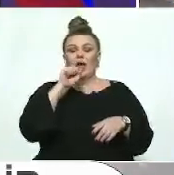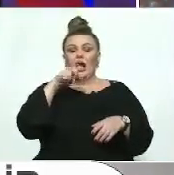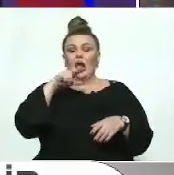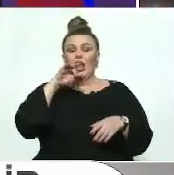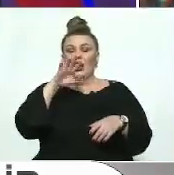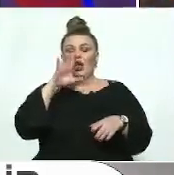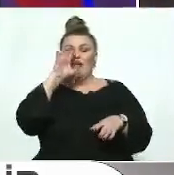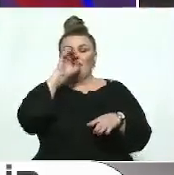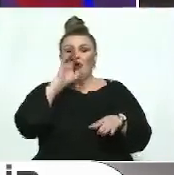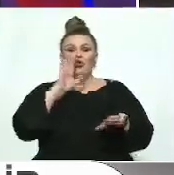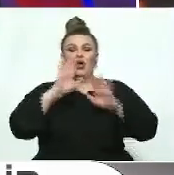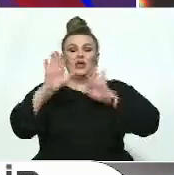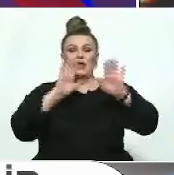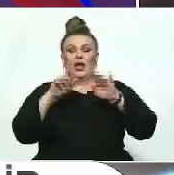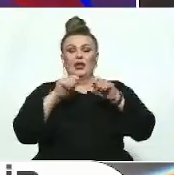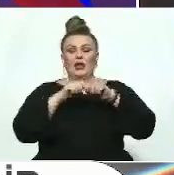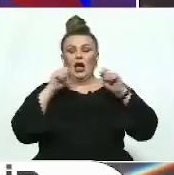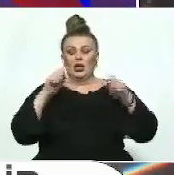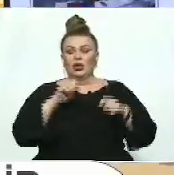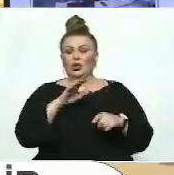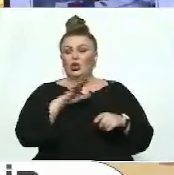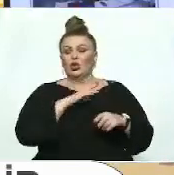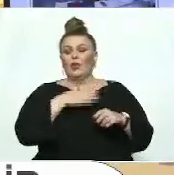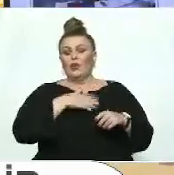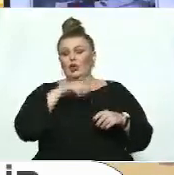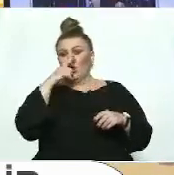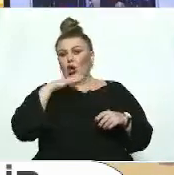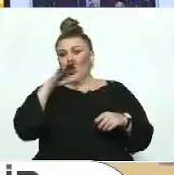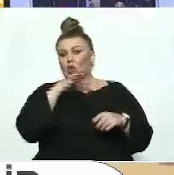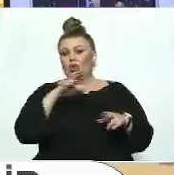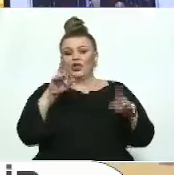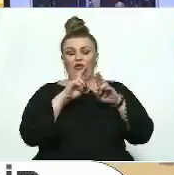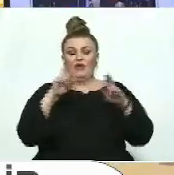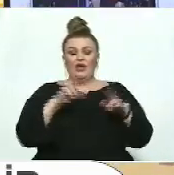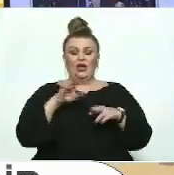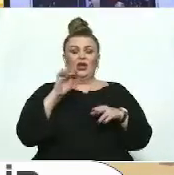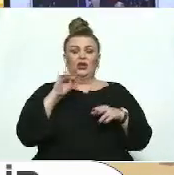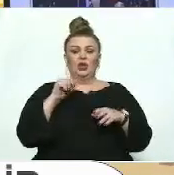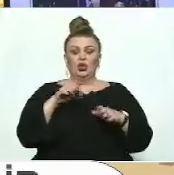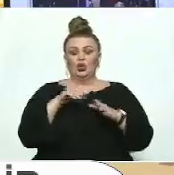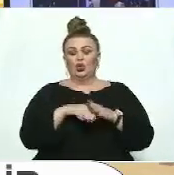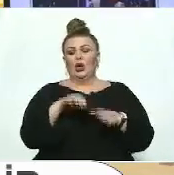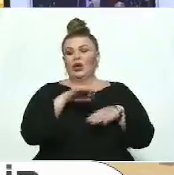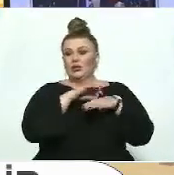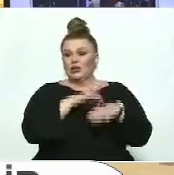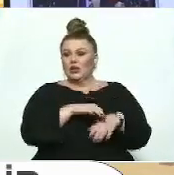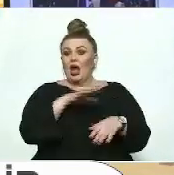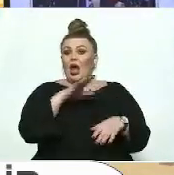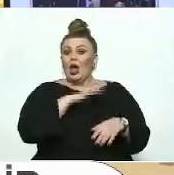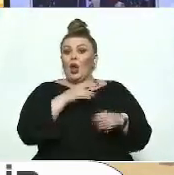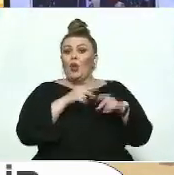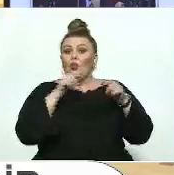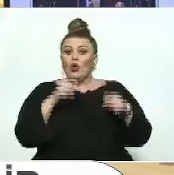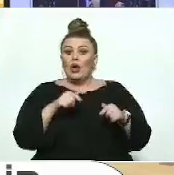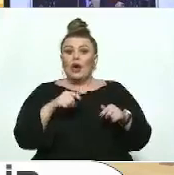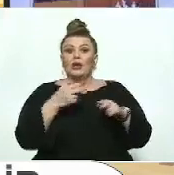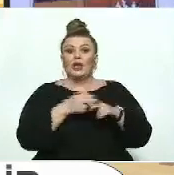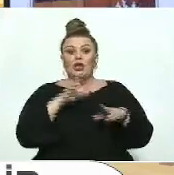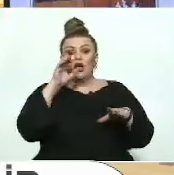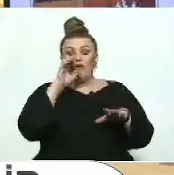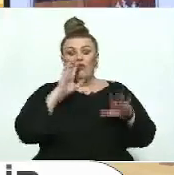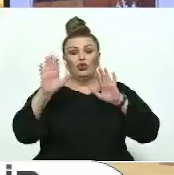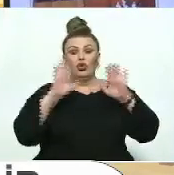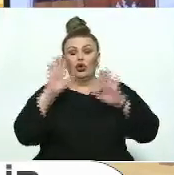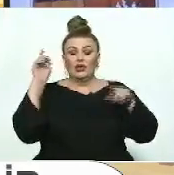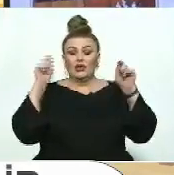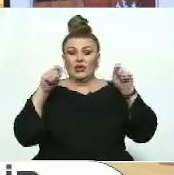sərginin açılışı oldu. Hazırda isə biz Rusiyanın Federasiya Şurasındayıq və qeyd edim ki, burada da foto